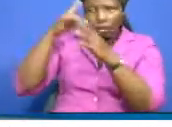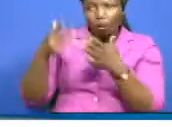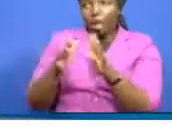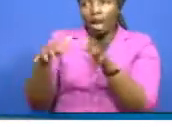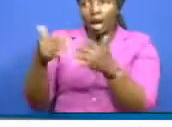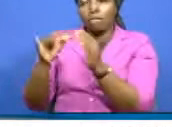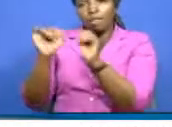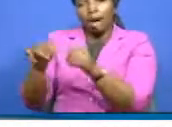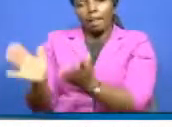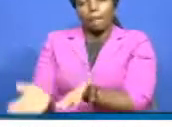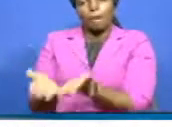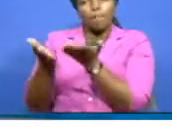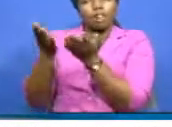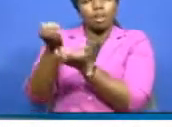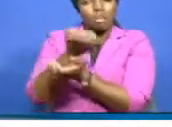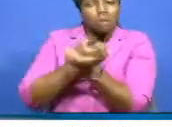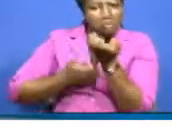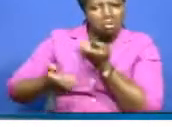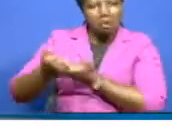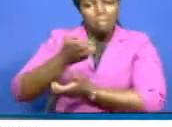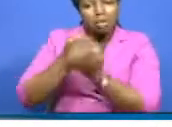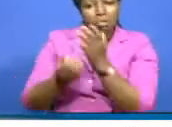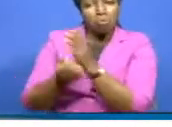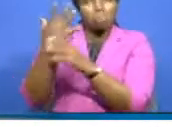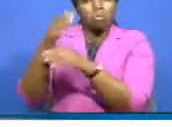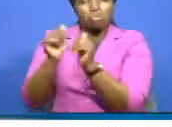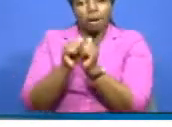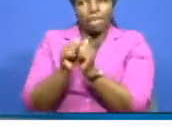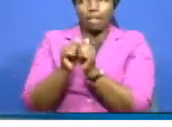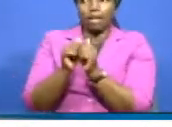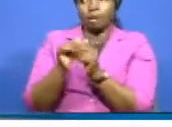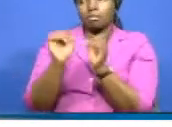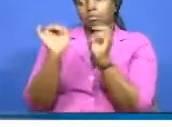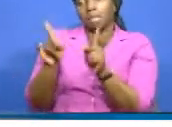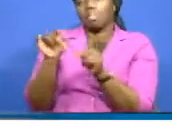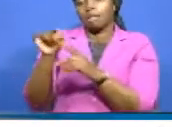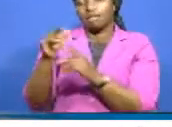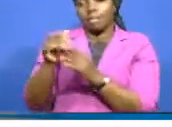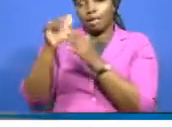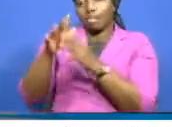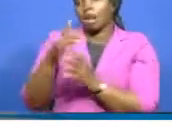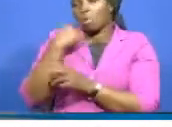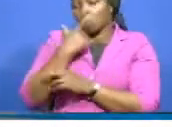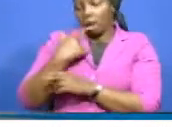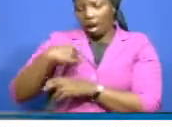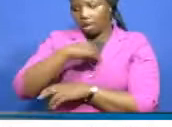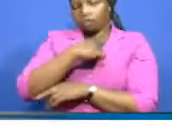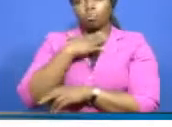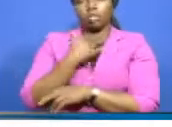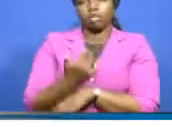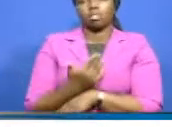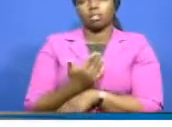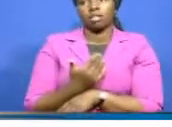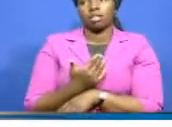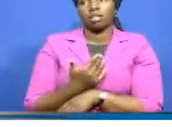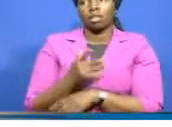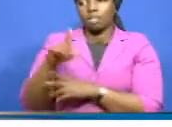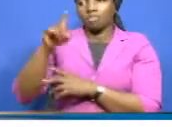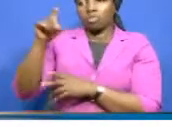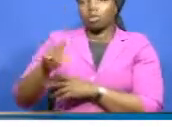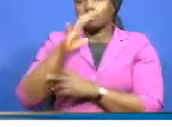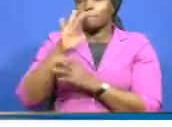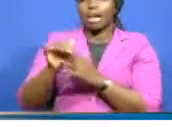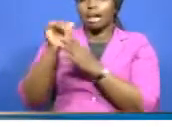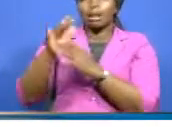watakavyojiendeleza na kukuza uchumi wetu pamoja, basi huyu ndio kiongozi ambaye tunayemtaka, na awe kiongozi